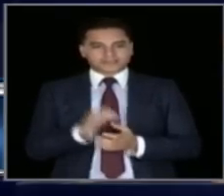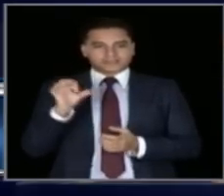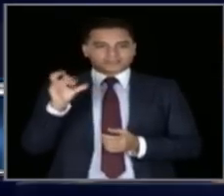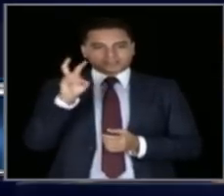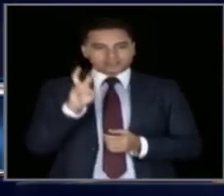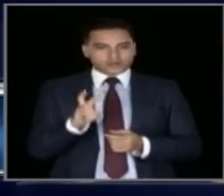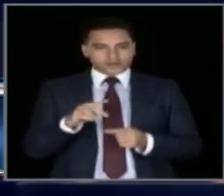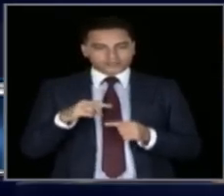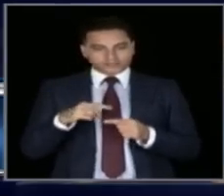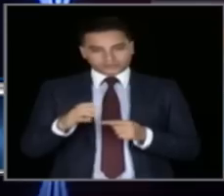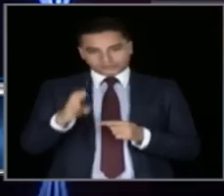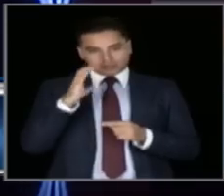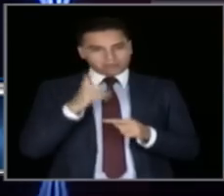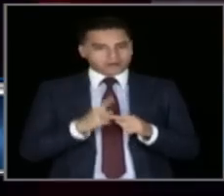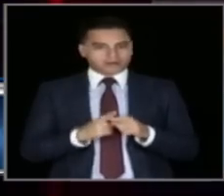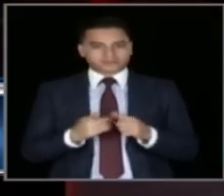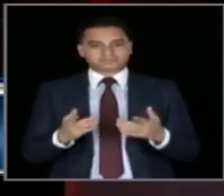29. 29 إجابة خاطئة.